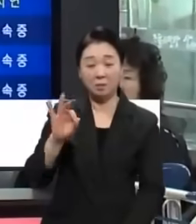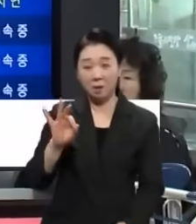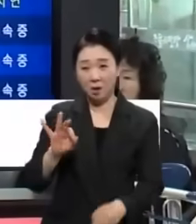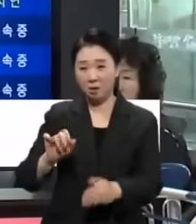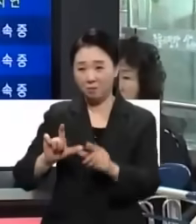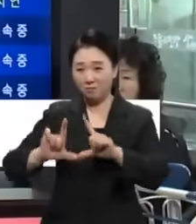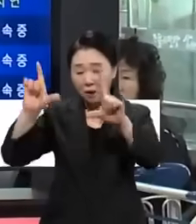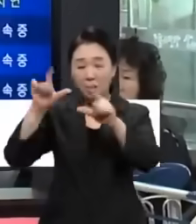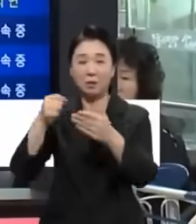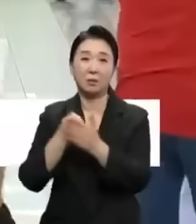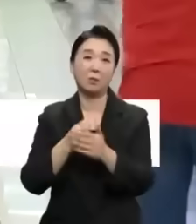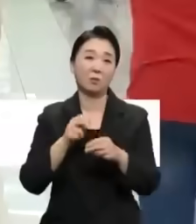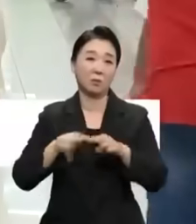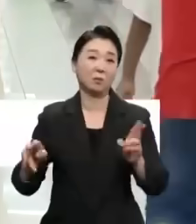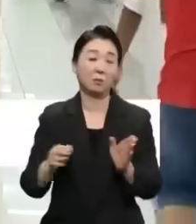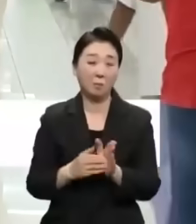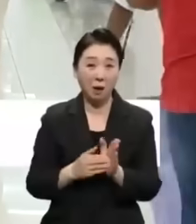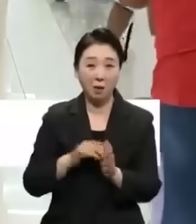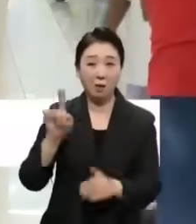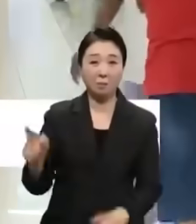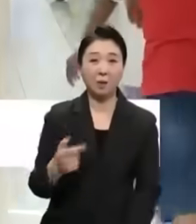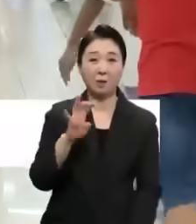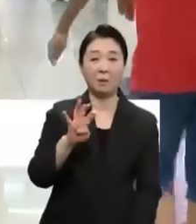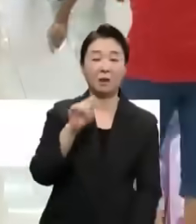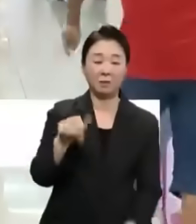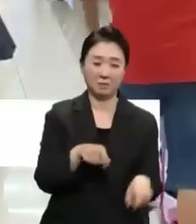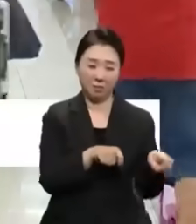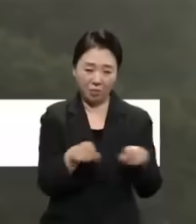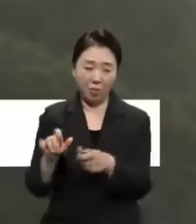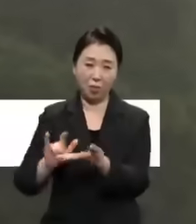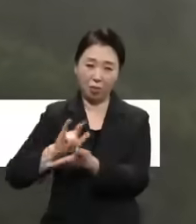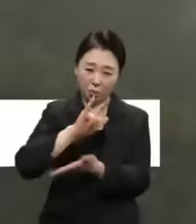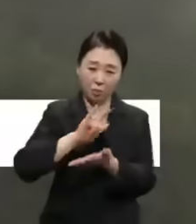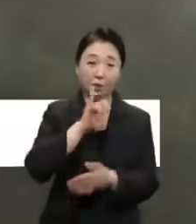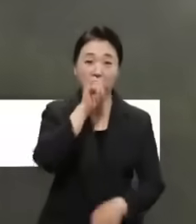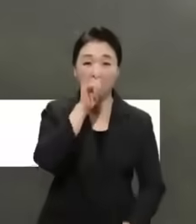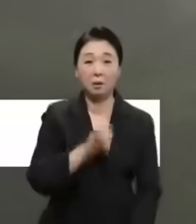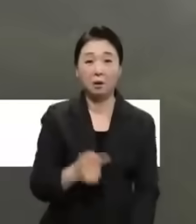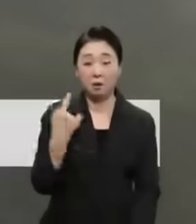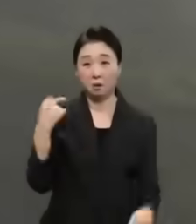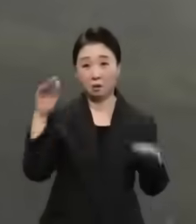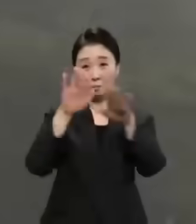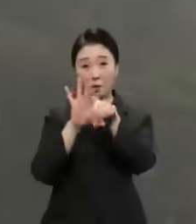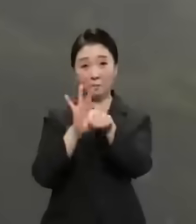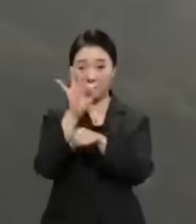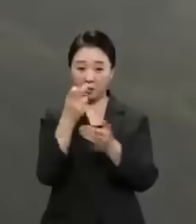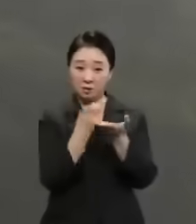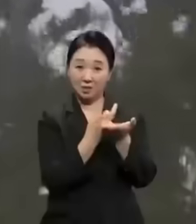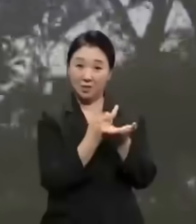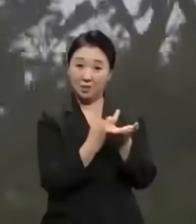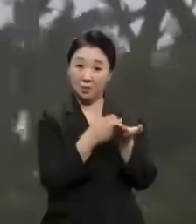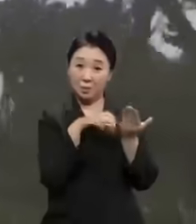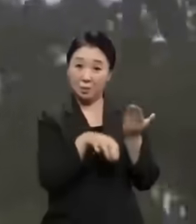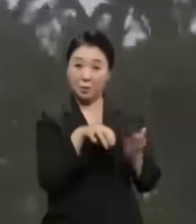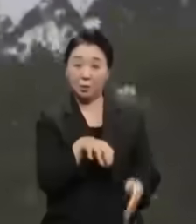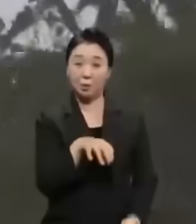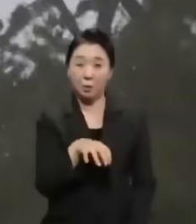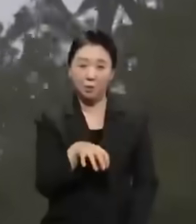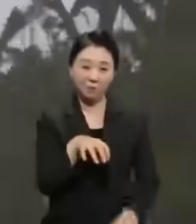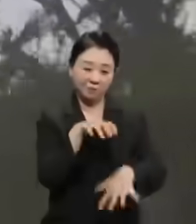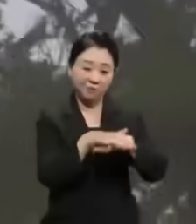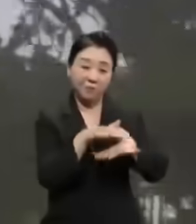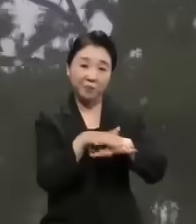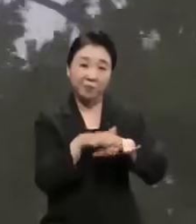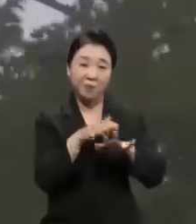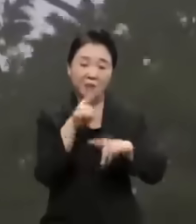문제로 결항했고 145편은 지연 운항했습니다. 어젯밤 10시 제주시 애월읍에선 농로에